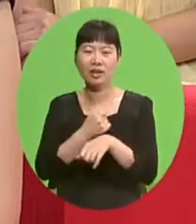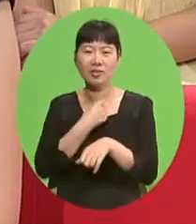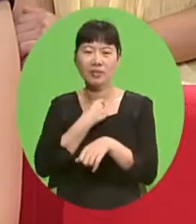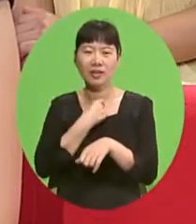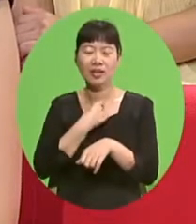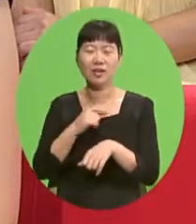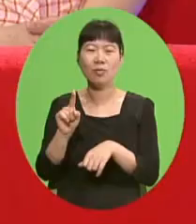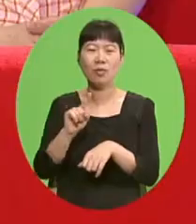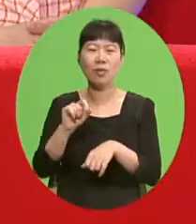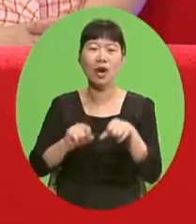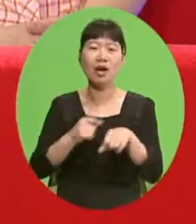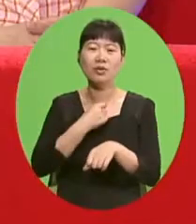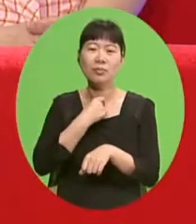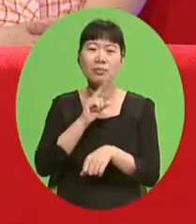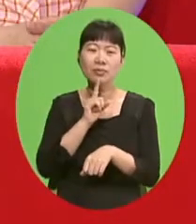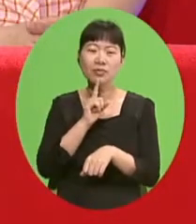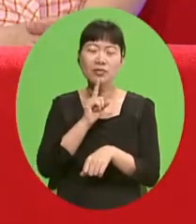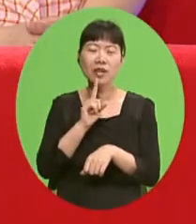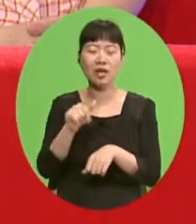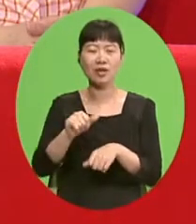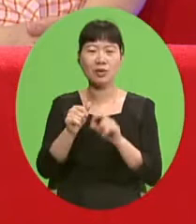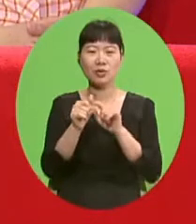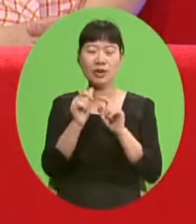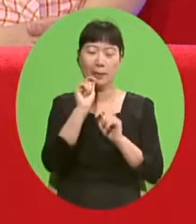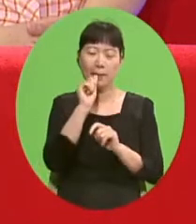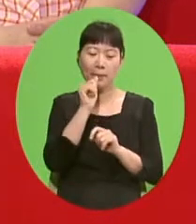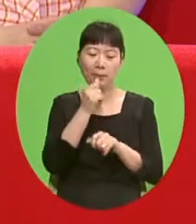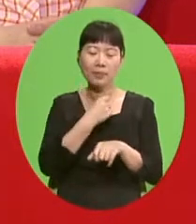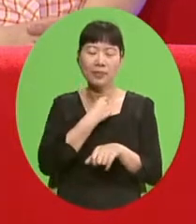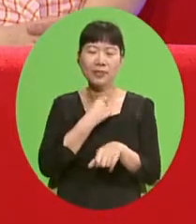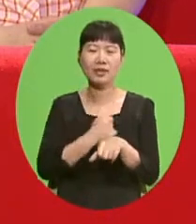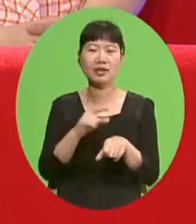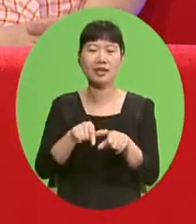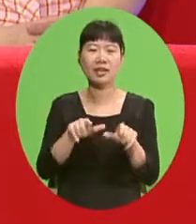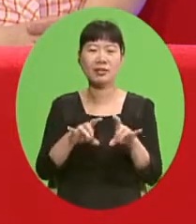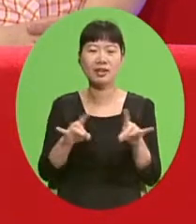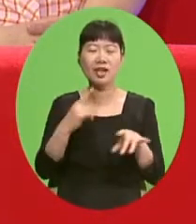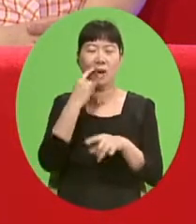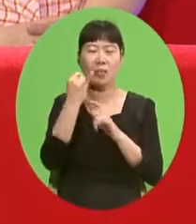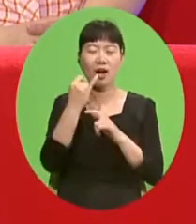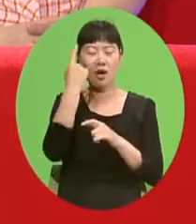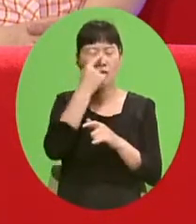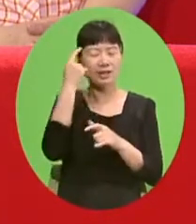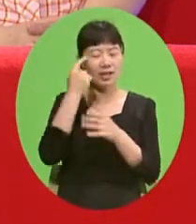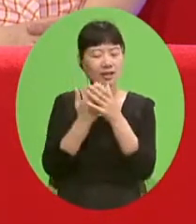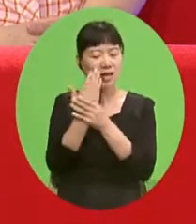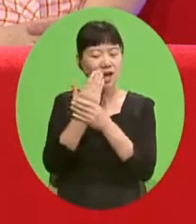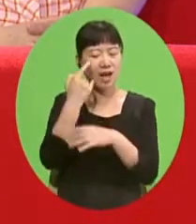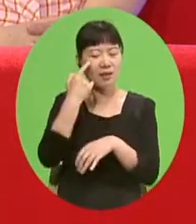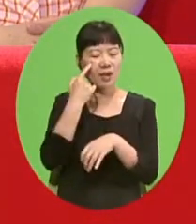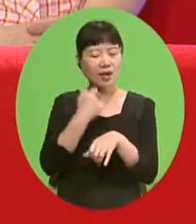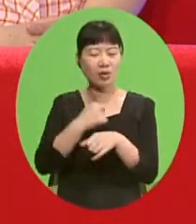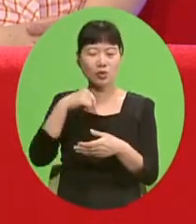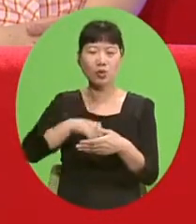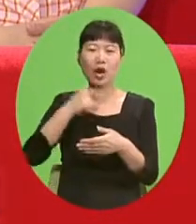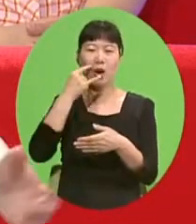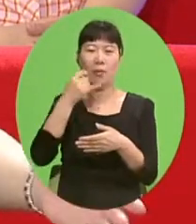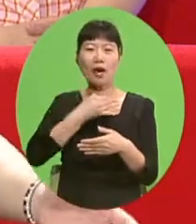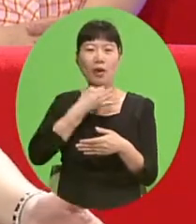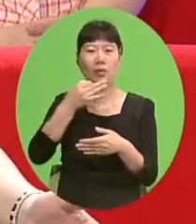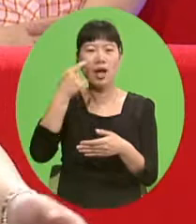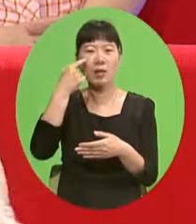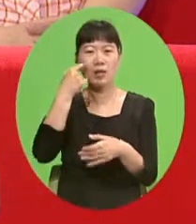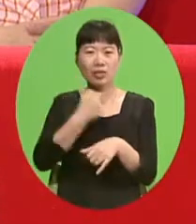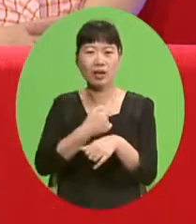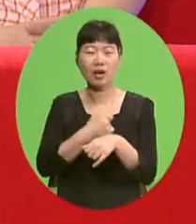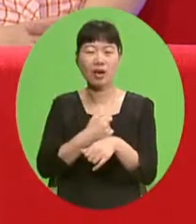노력을 해볼래? 했더니 손톱을 뜯고 싶을 때마다 엄마의 얼굴을 떠올려 보겠대요. 그리고 속으로 엄마 불러보겠대요. 그래서 그냥 그렇게